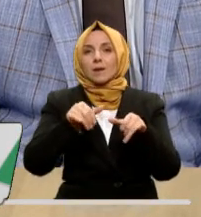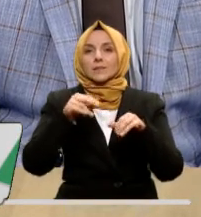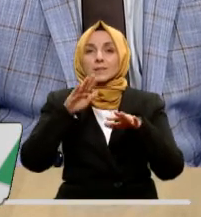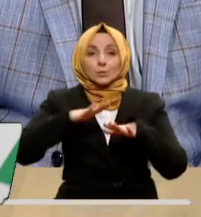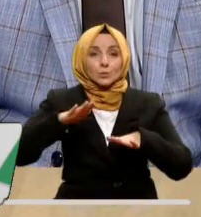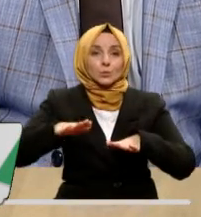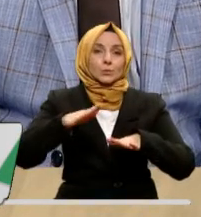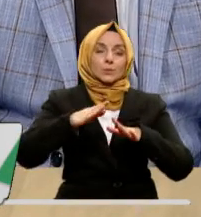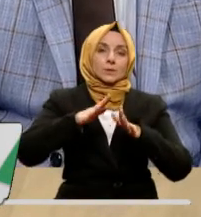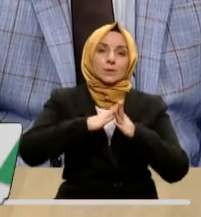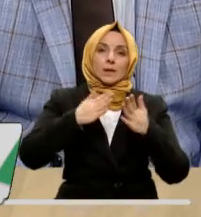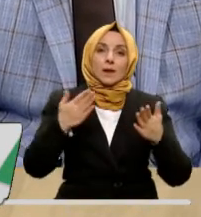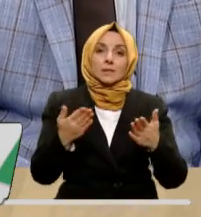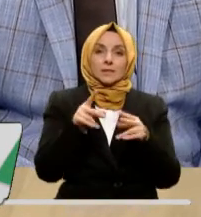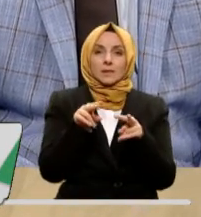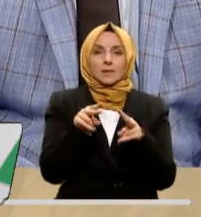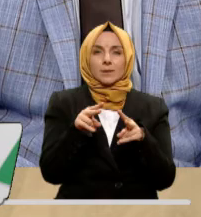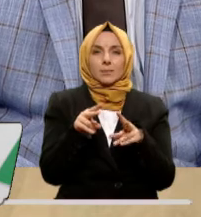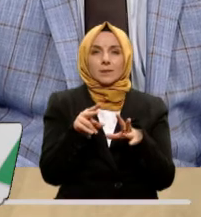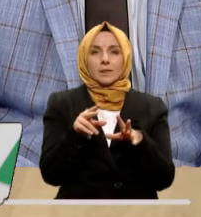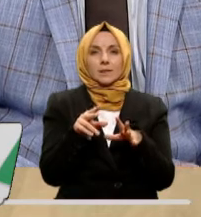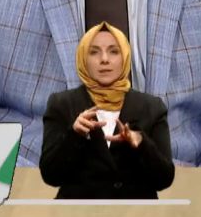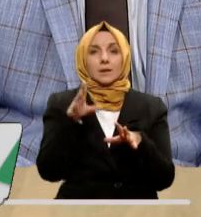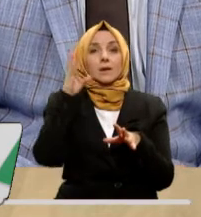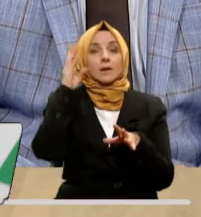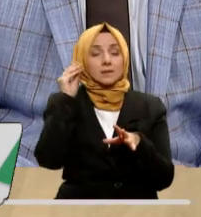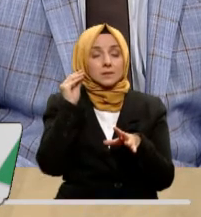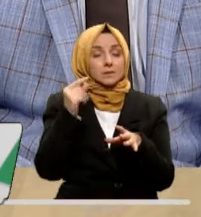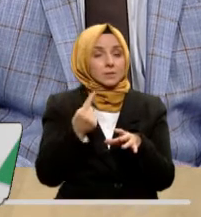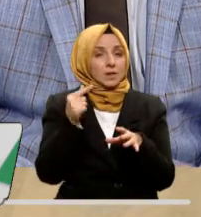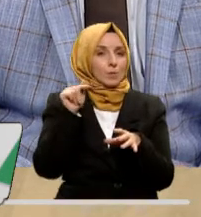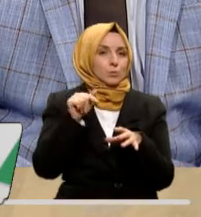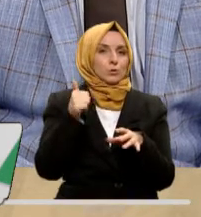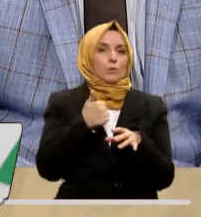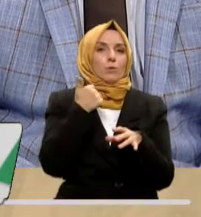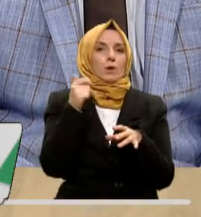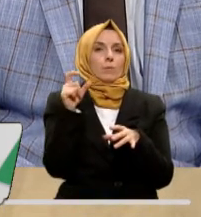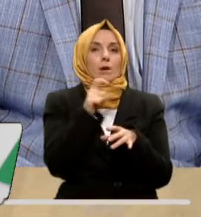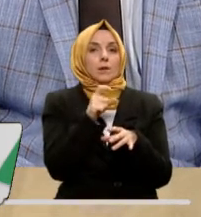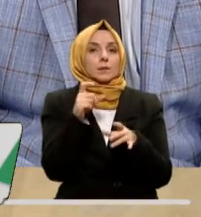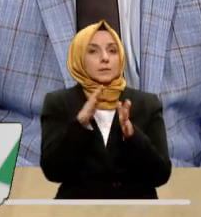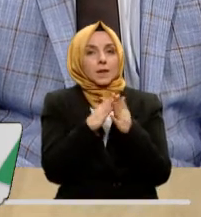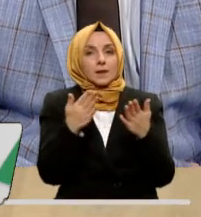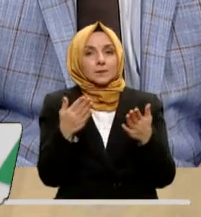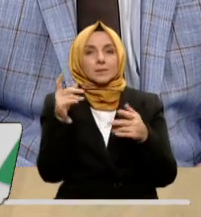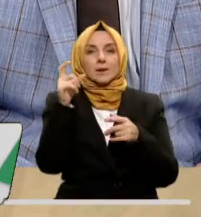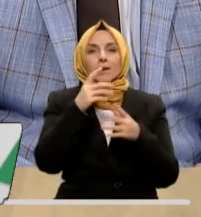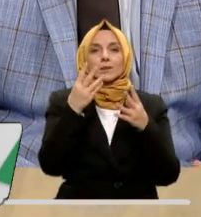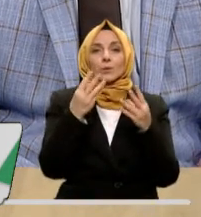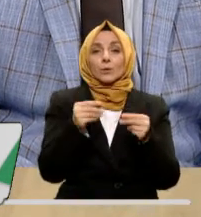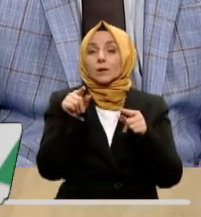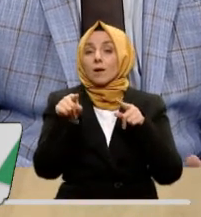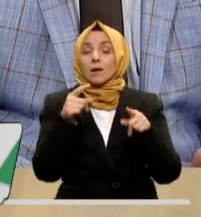dergisindeki ki mantık Burada da geçerli Biz aile dergimizi aylık olarak hangi yıl hangi